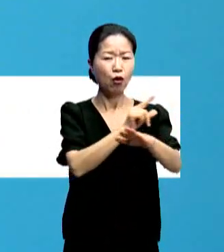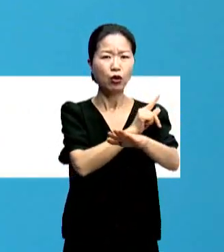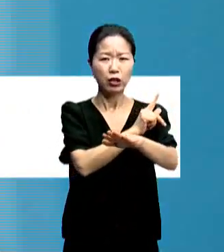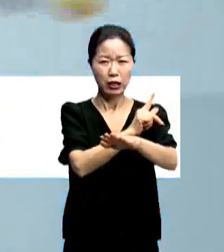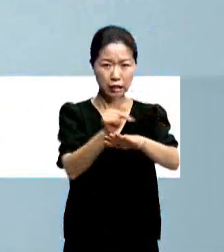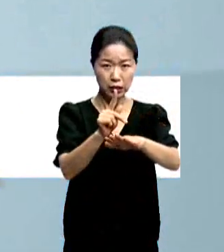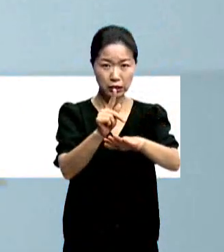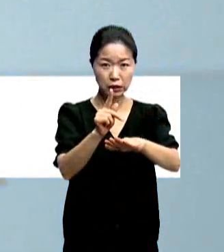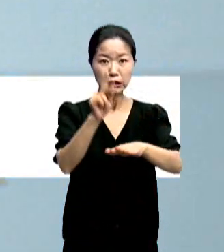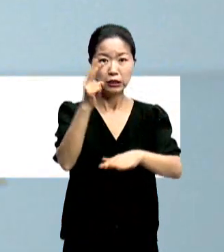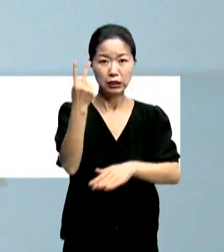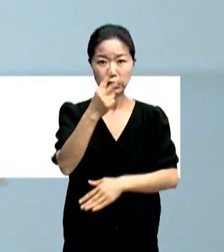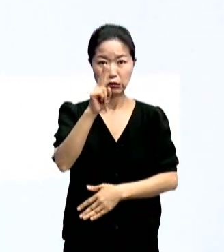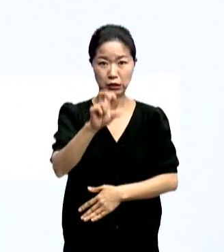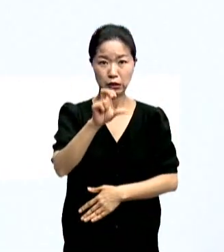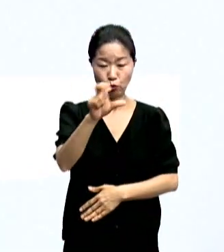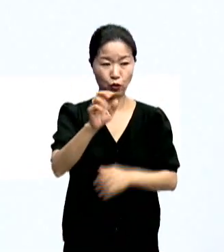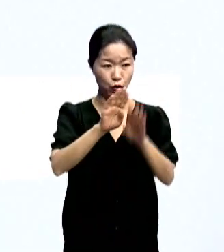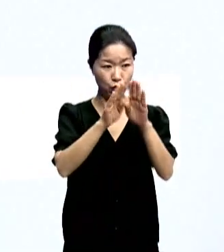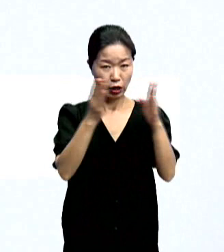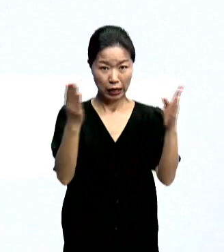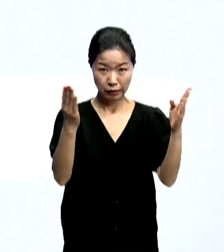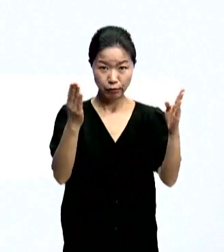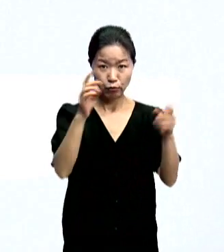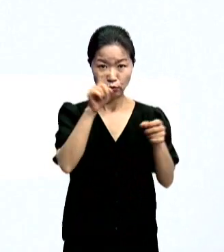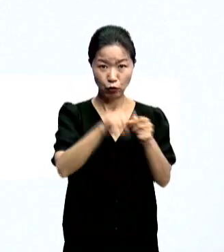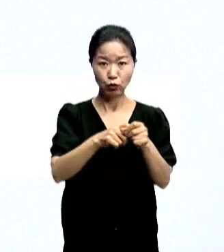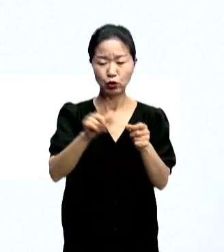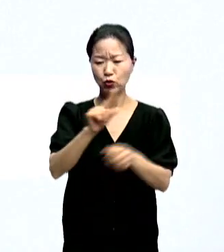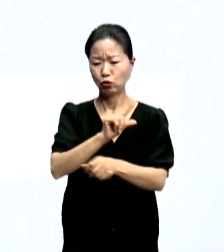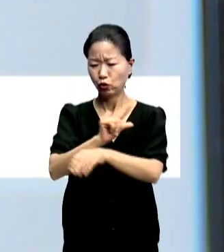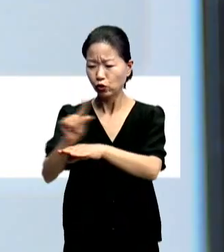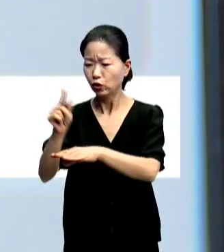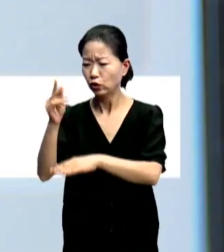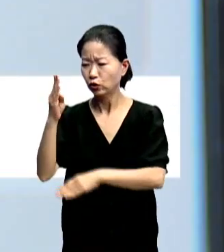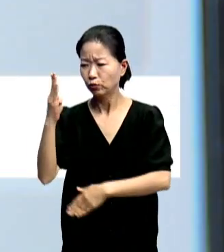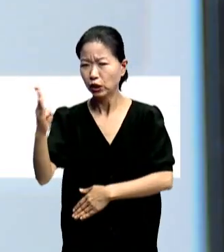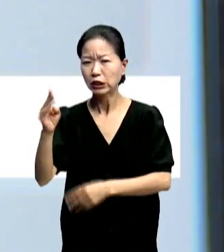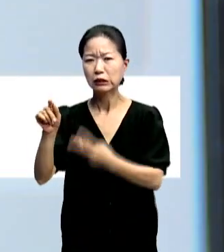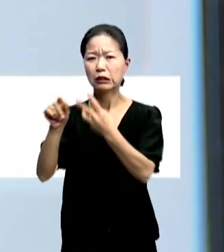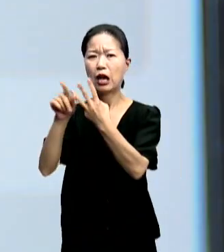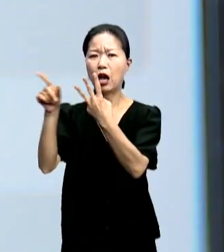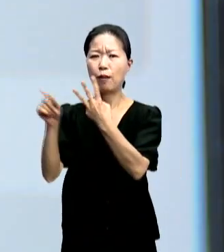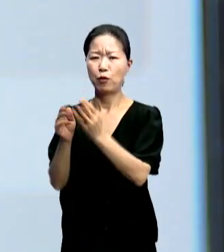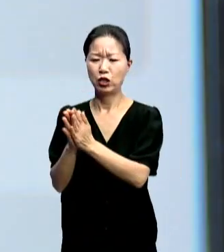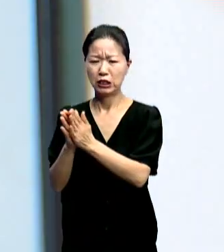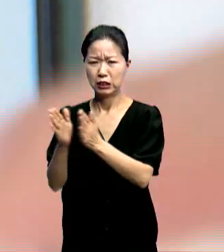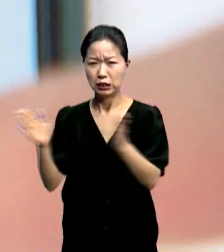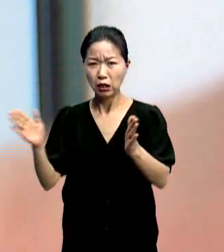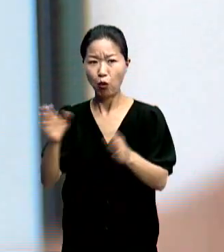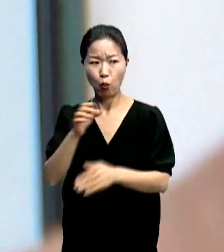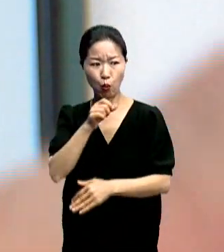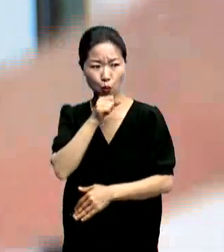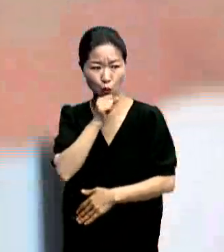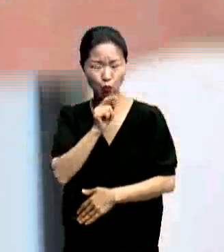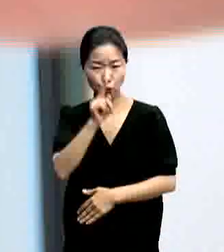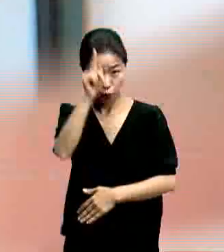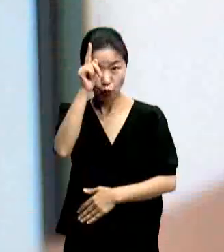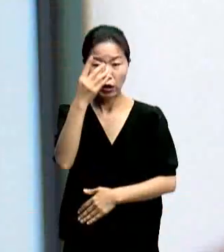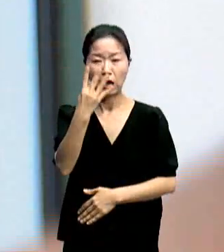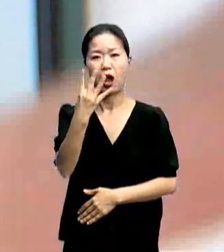2025년 계통 목표 gtxb 올해 3월 착공 등이 4점 이상의 높은 점수를 받았습니다